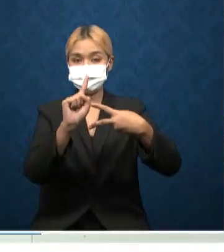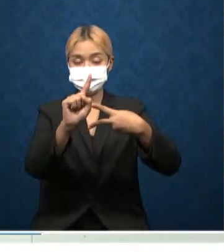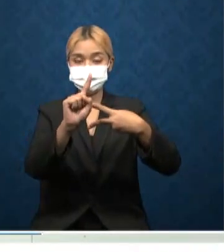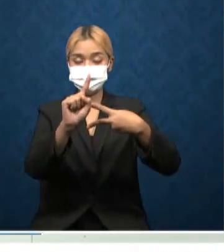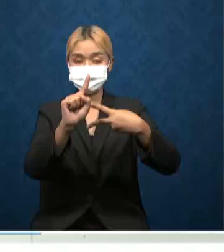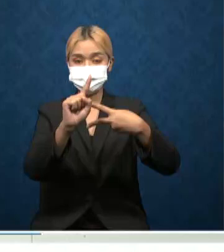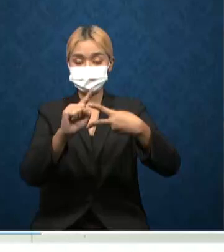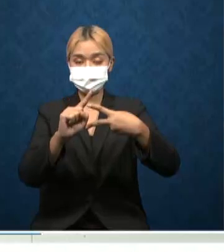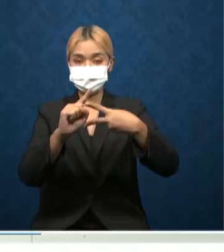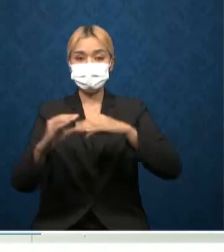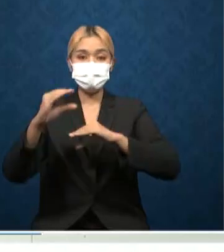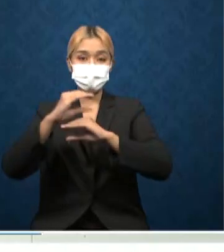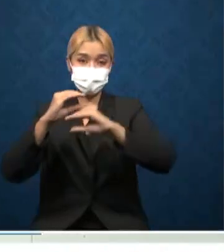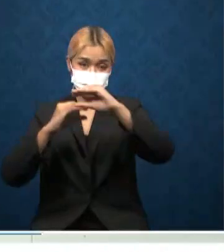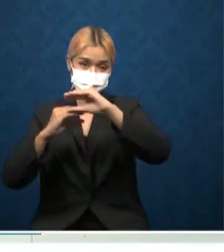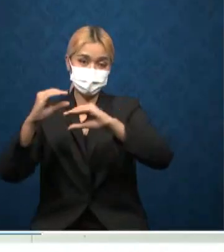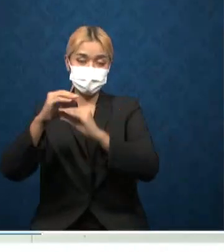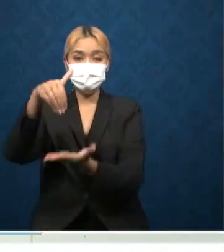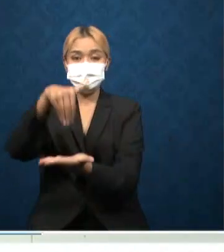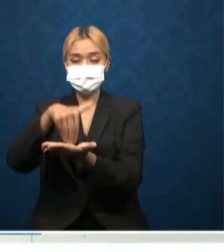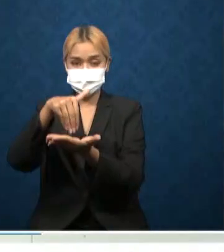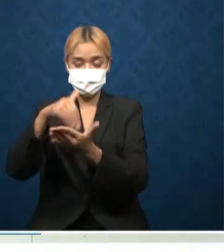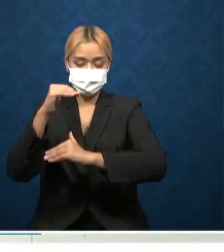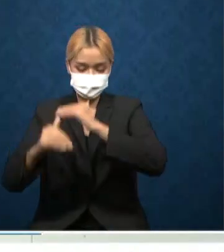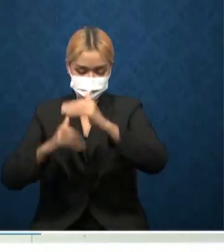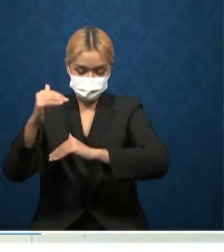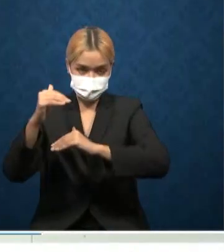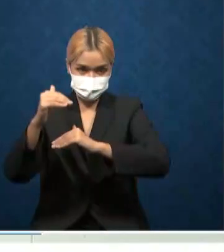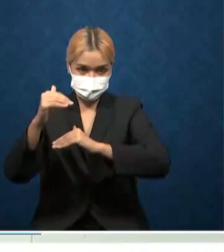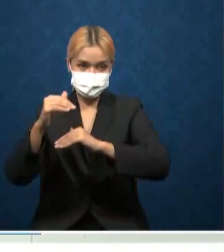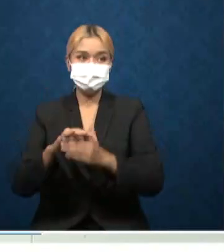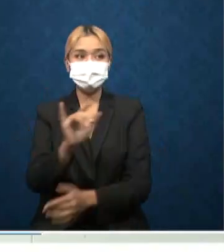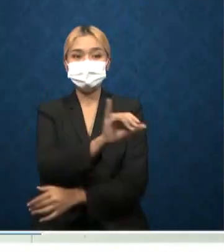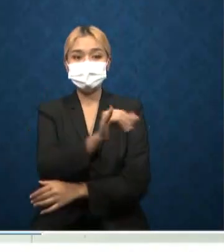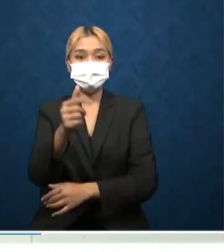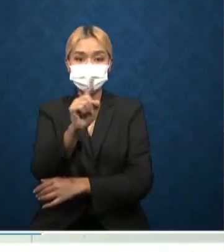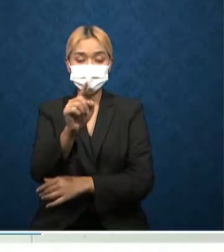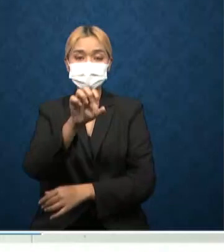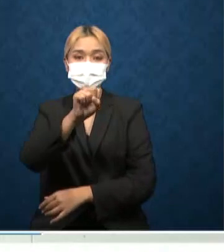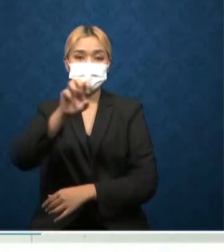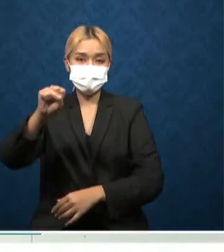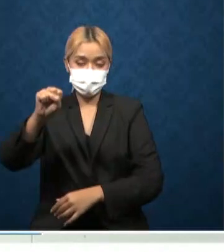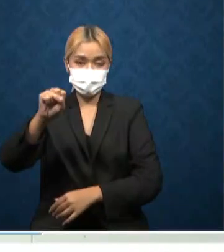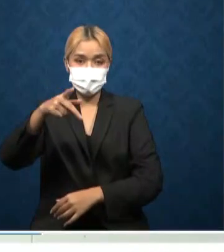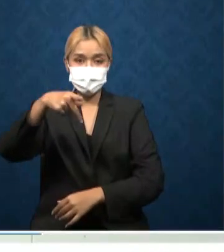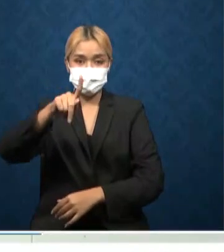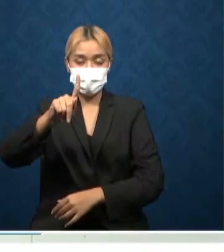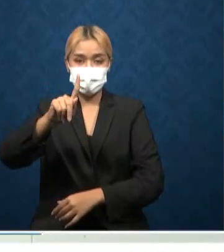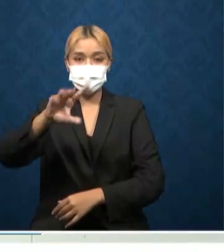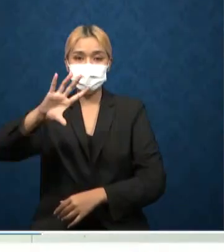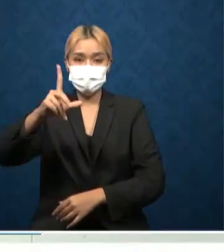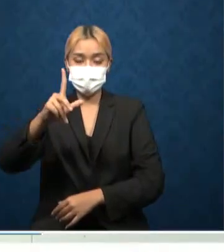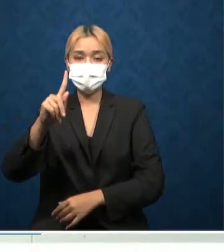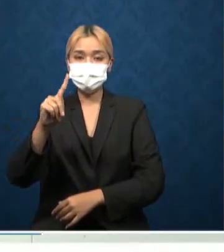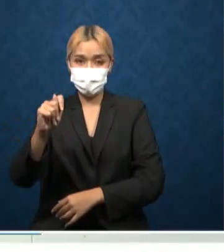การศูนย์ส่งเสริมและพัฒนาประชาธิปไตยหรือส.ส.ตเป็นการ